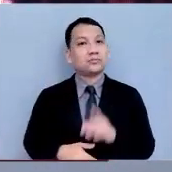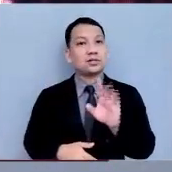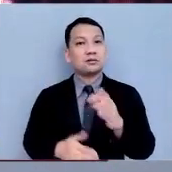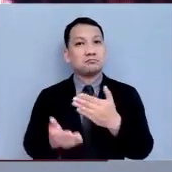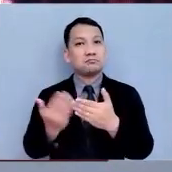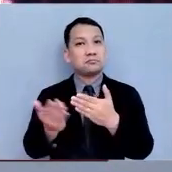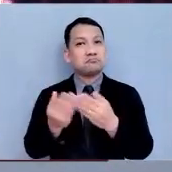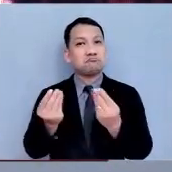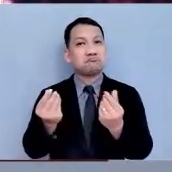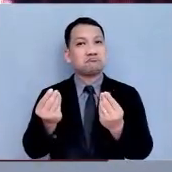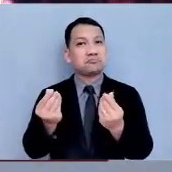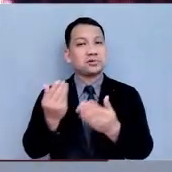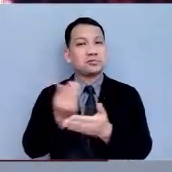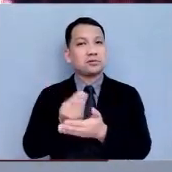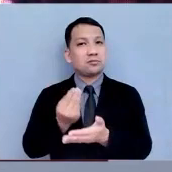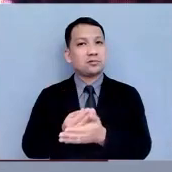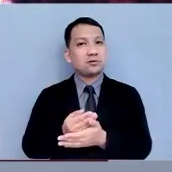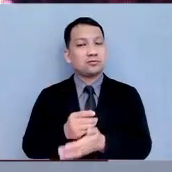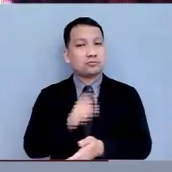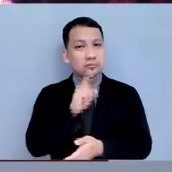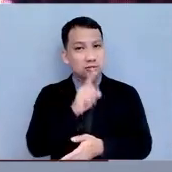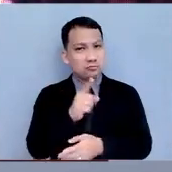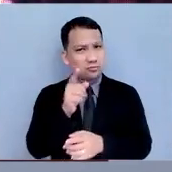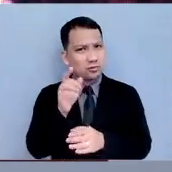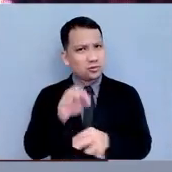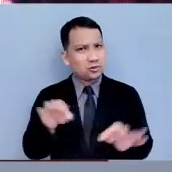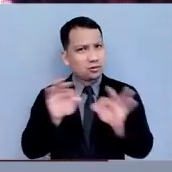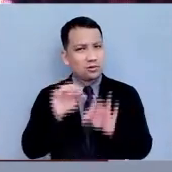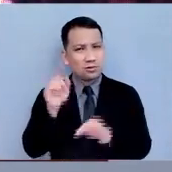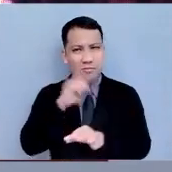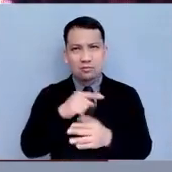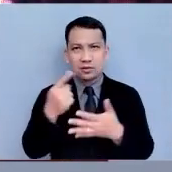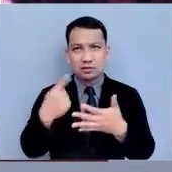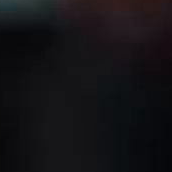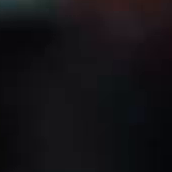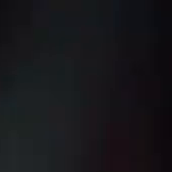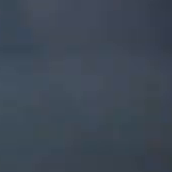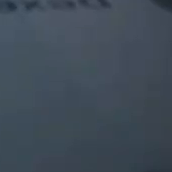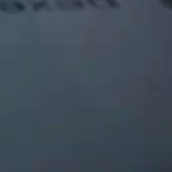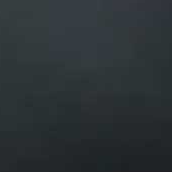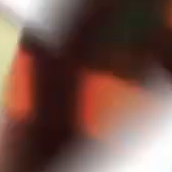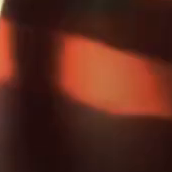naman yan, pero too good to be true, kaya't mag-ingat po. I-fact-check po natin yan.